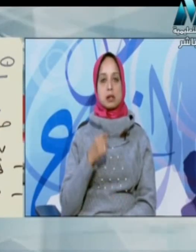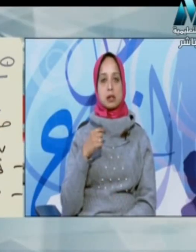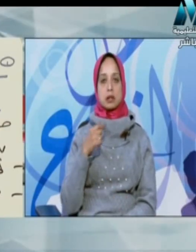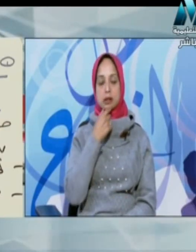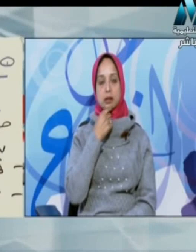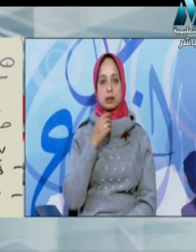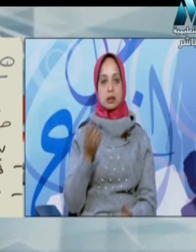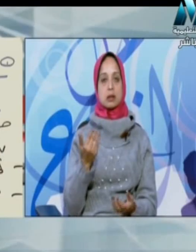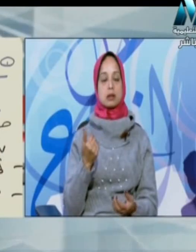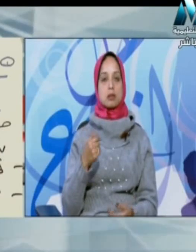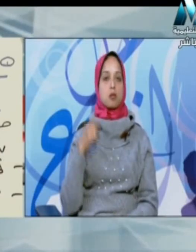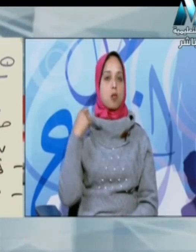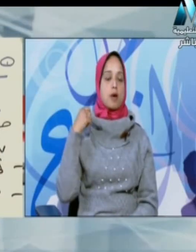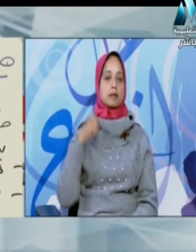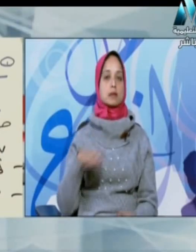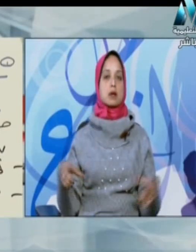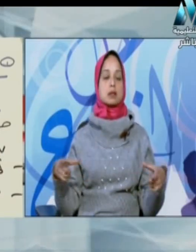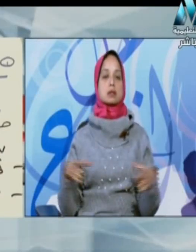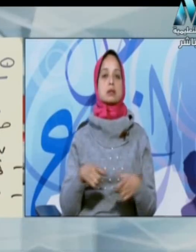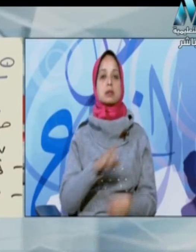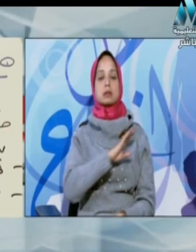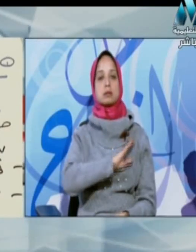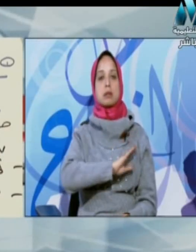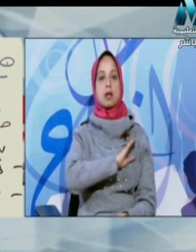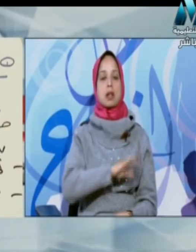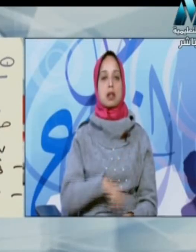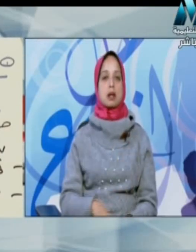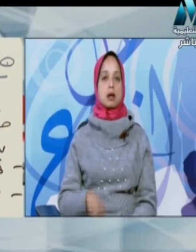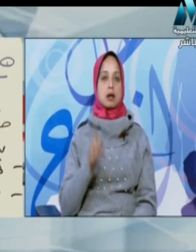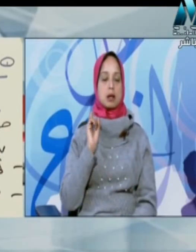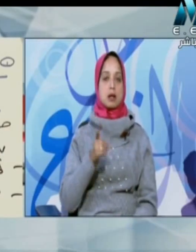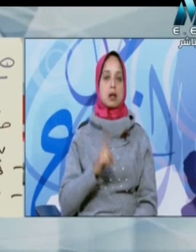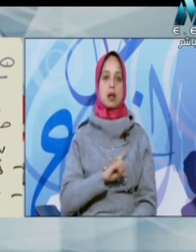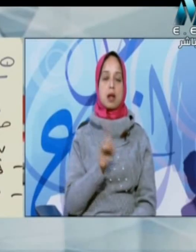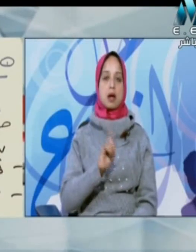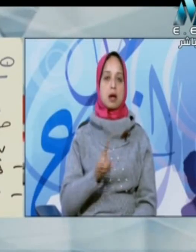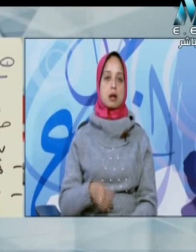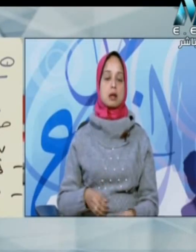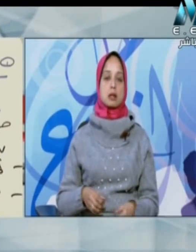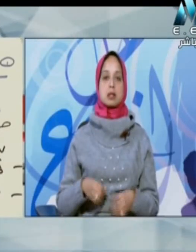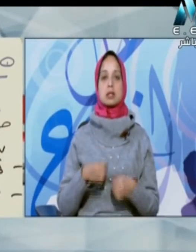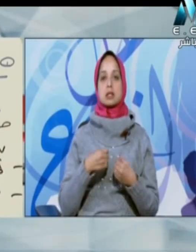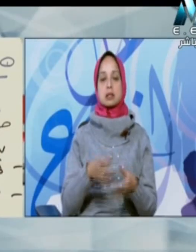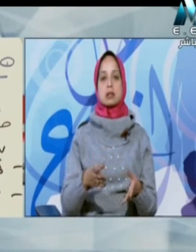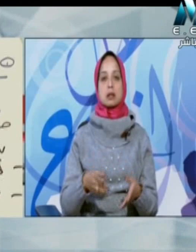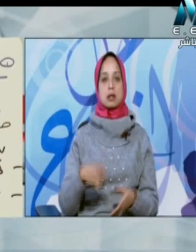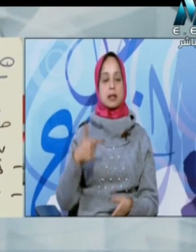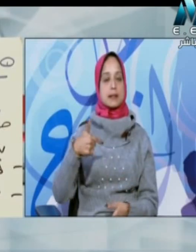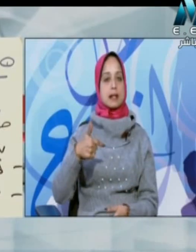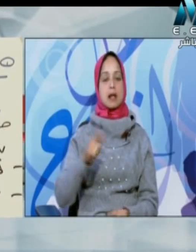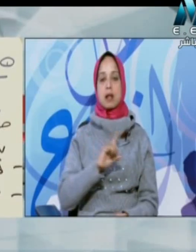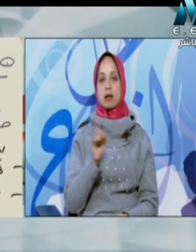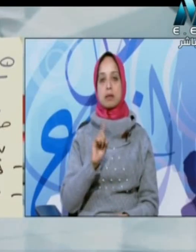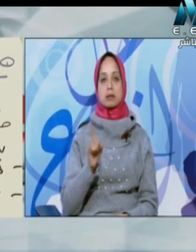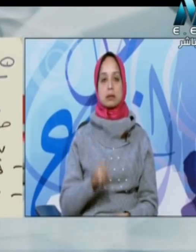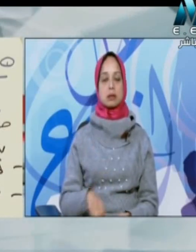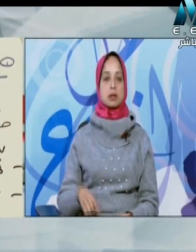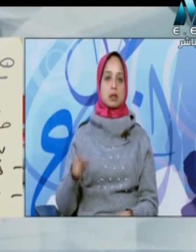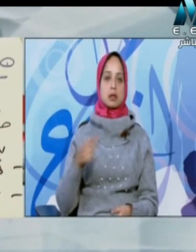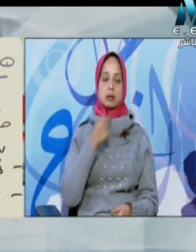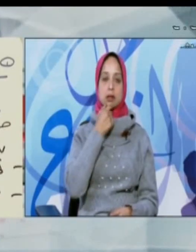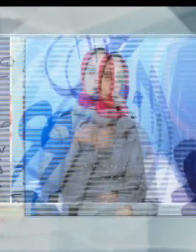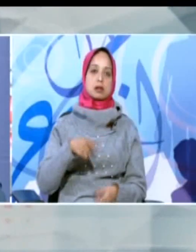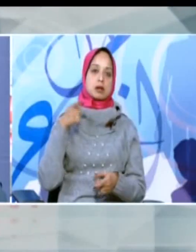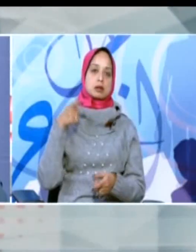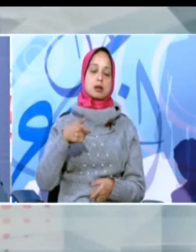سلاح بلوكات النظام، امرهم فؤاد سراج الدين بعدم الاستسلام. قامت انجلترا بضرب المحافظة ثم